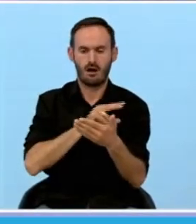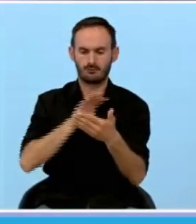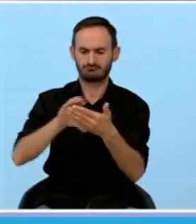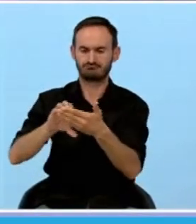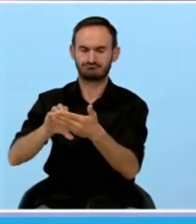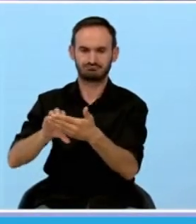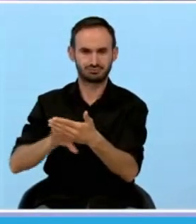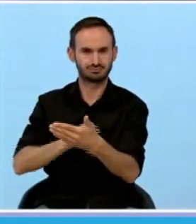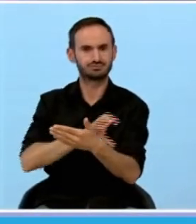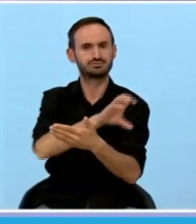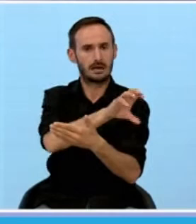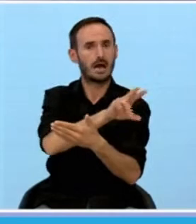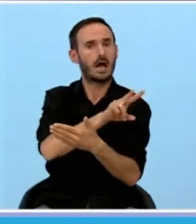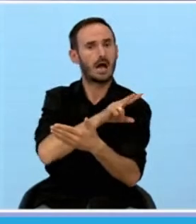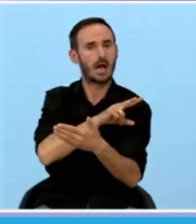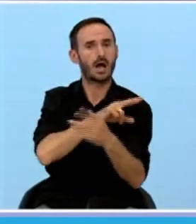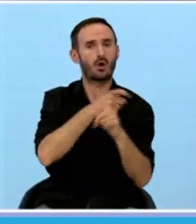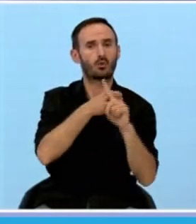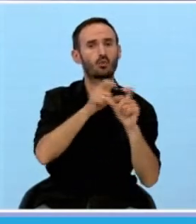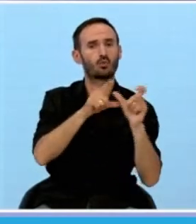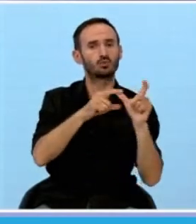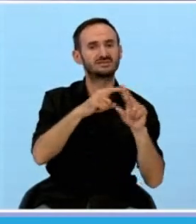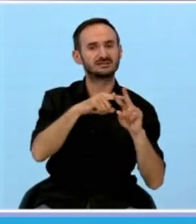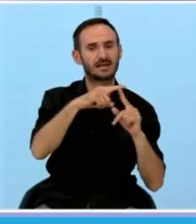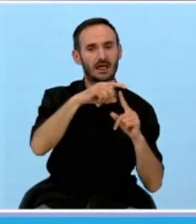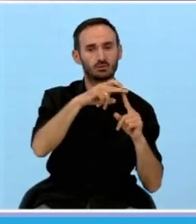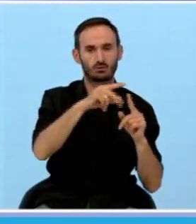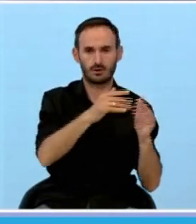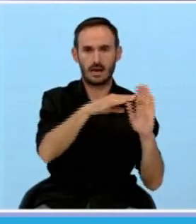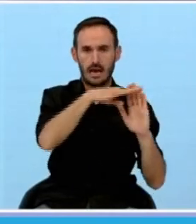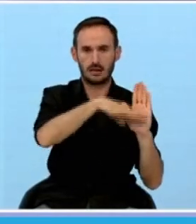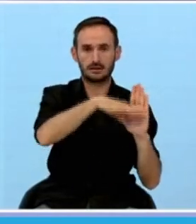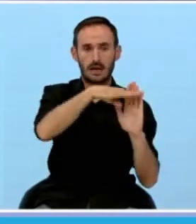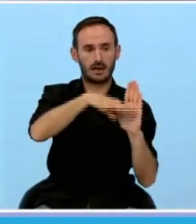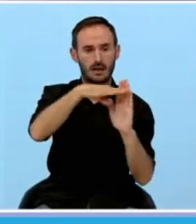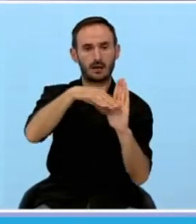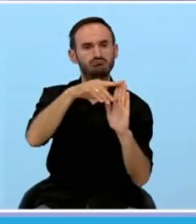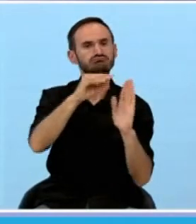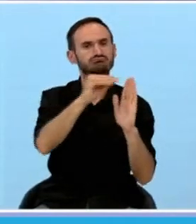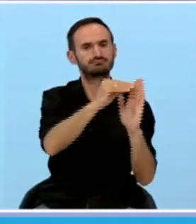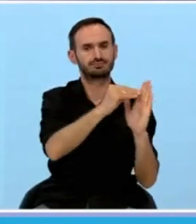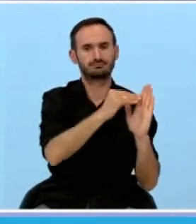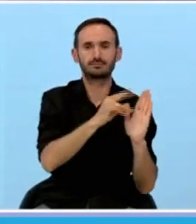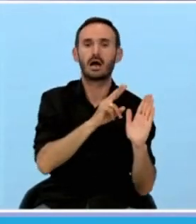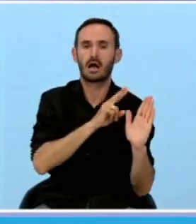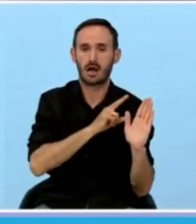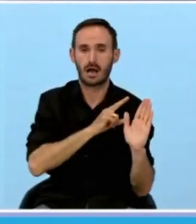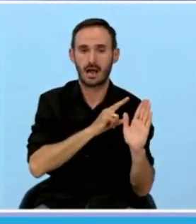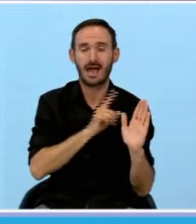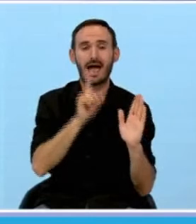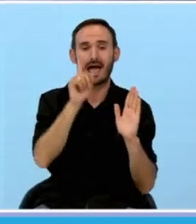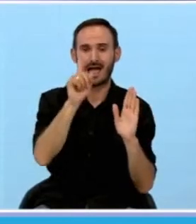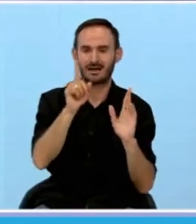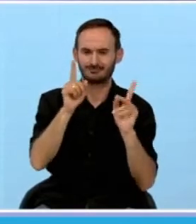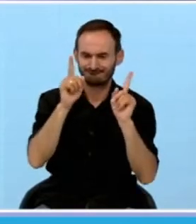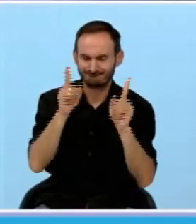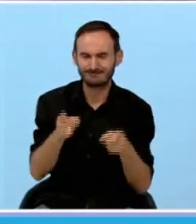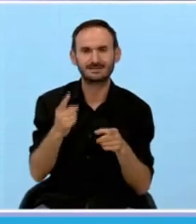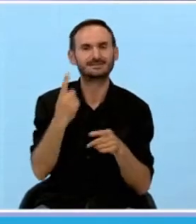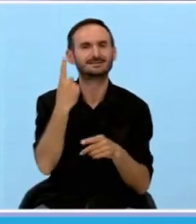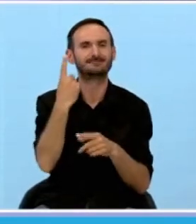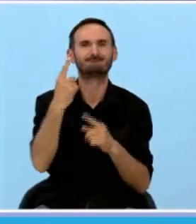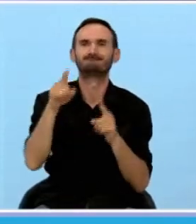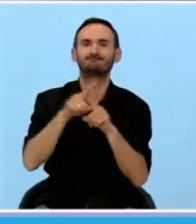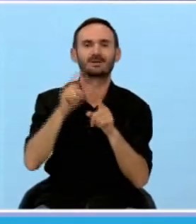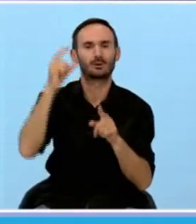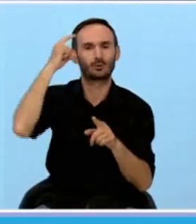në vetë kushtetutë dhe në ligjet ekzistuese në Kosovë. Megjithatë, kishte me qenë një ombrell, e cila kishte me